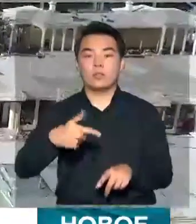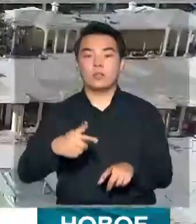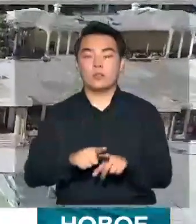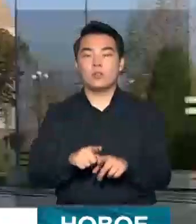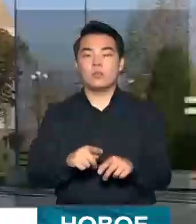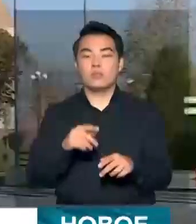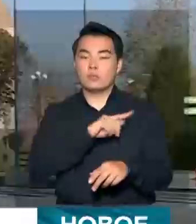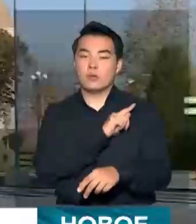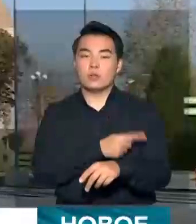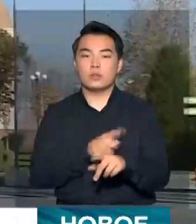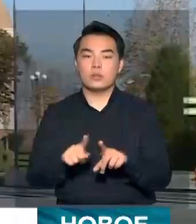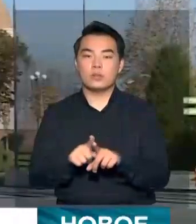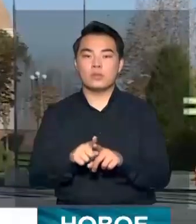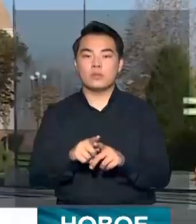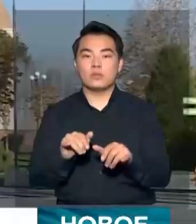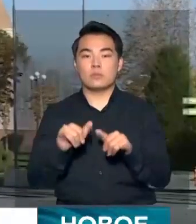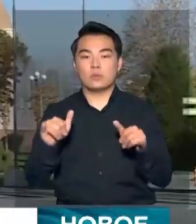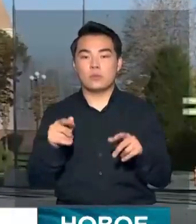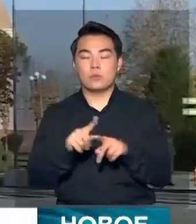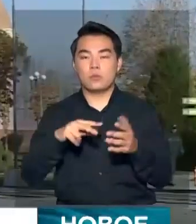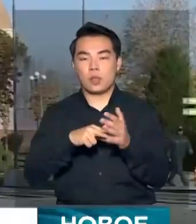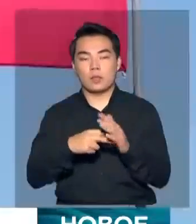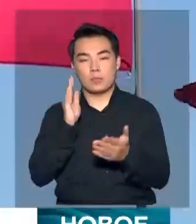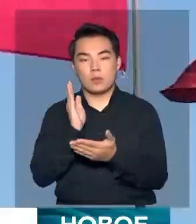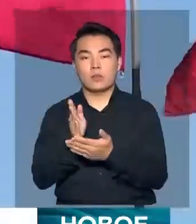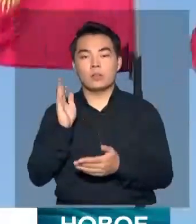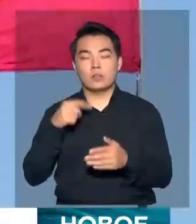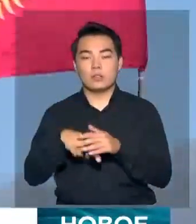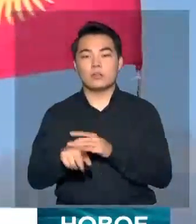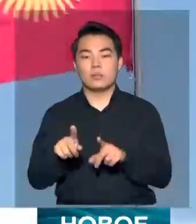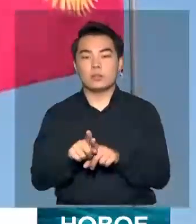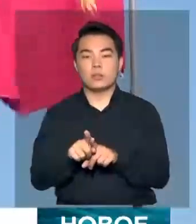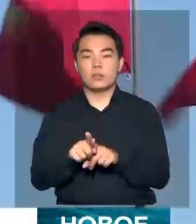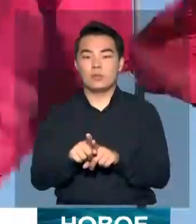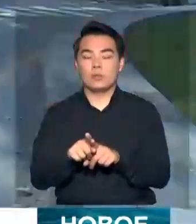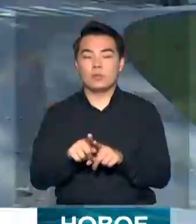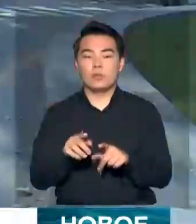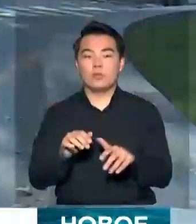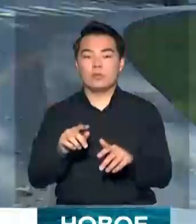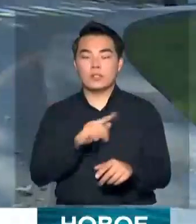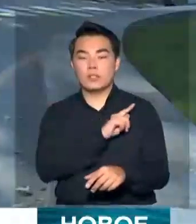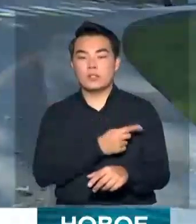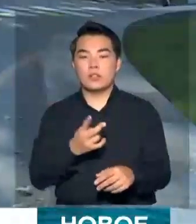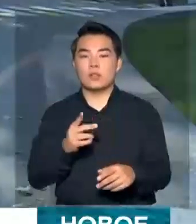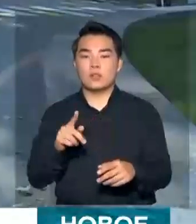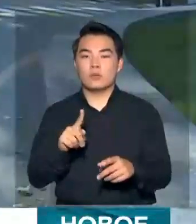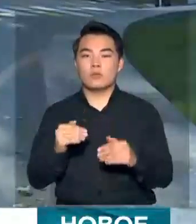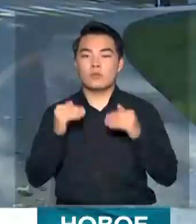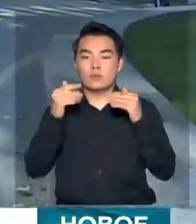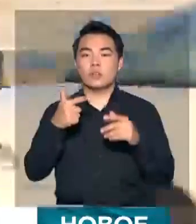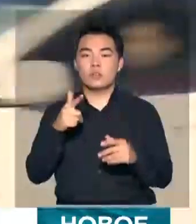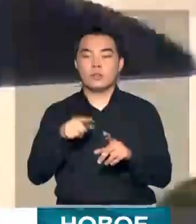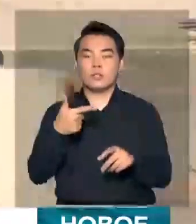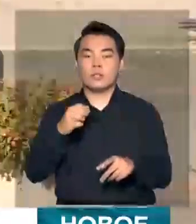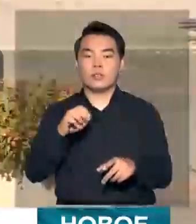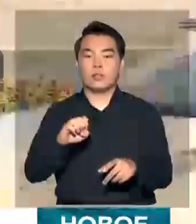мощную и авторитетную силу, а такие планы есть, страны должны приложить совместные усилия. Особенно важно это в условиях